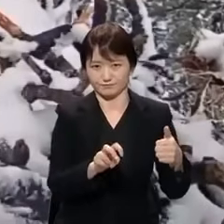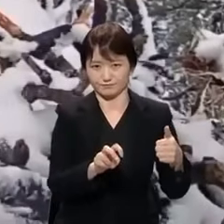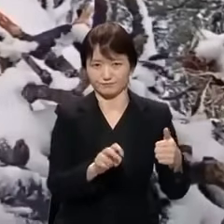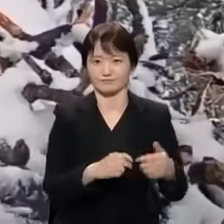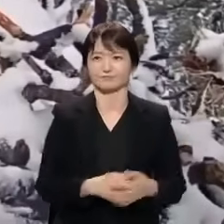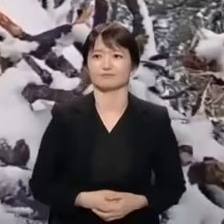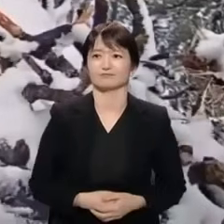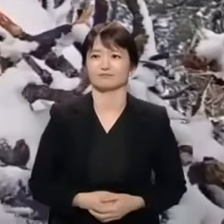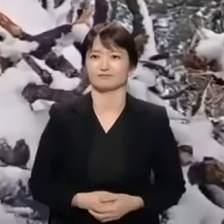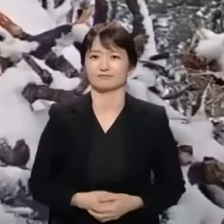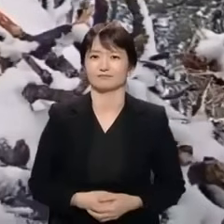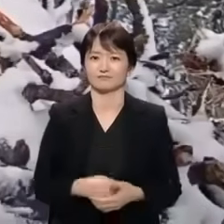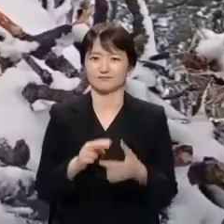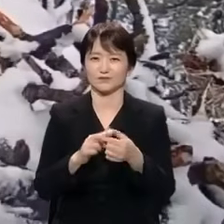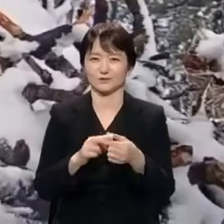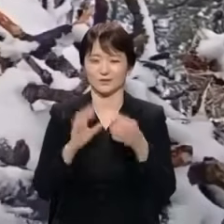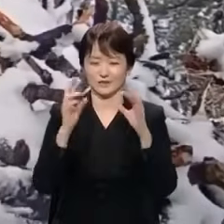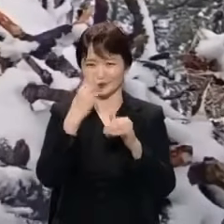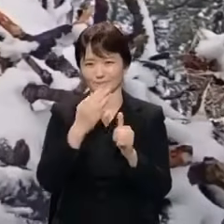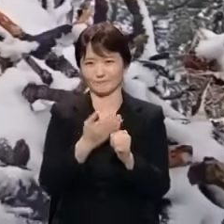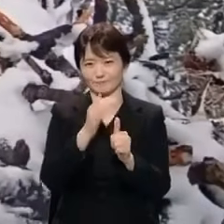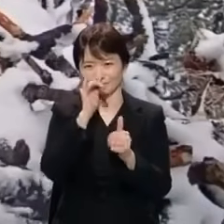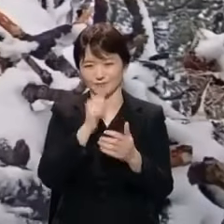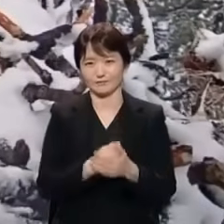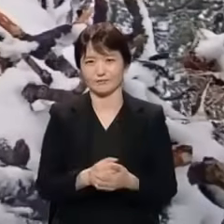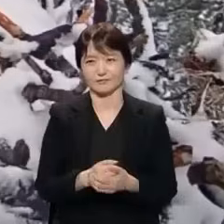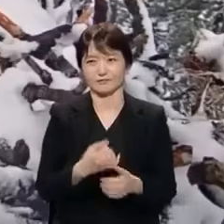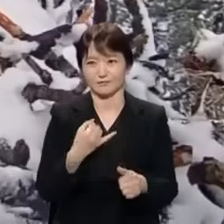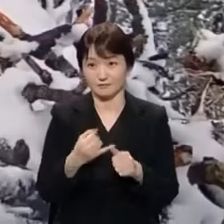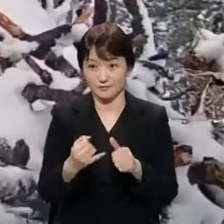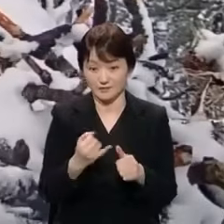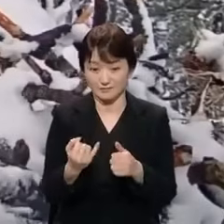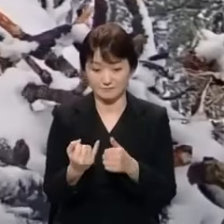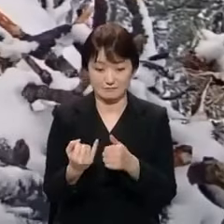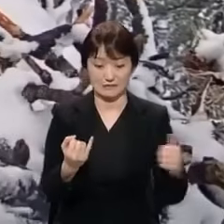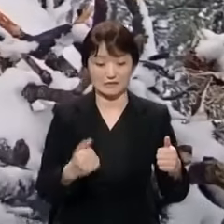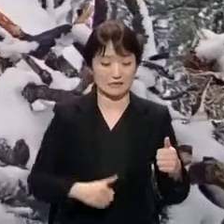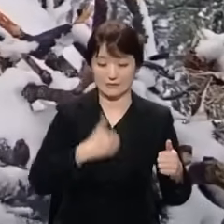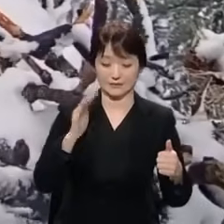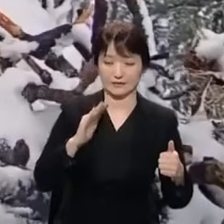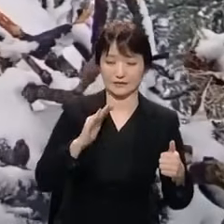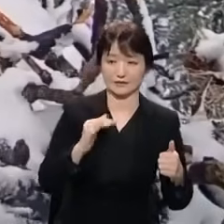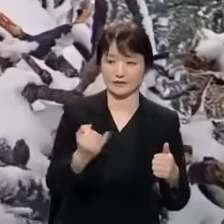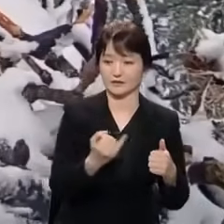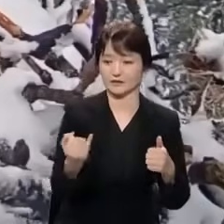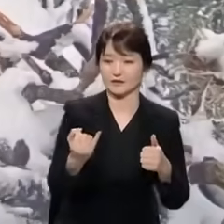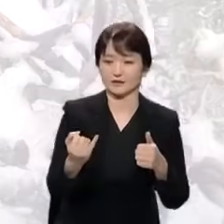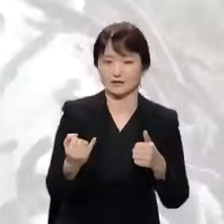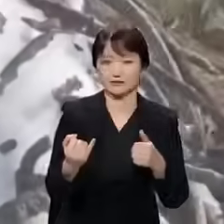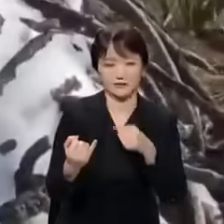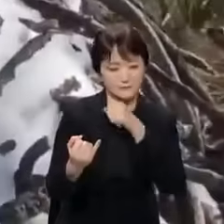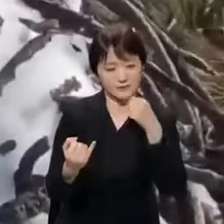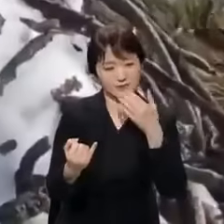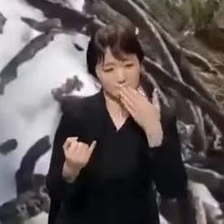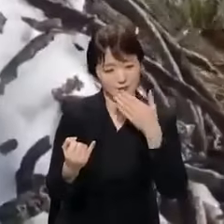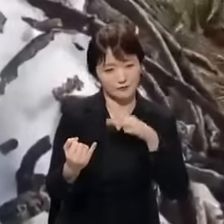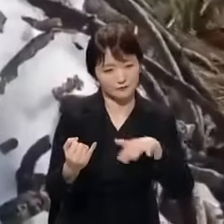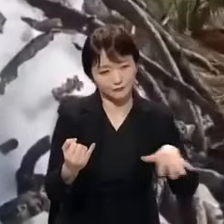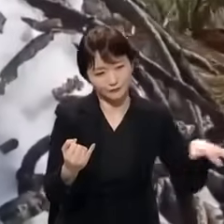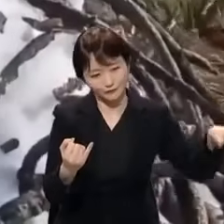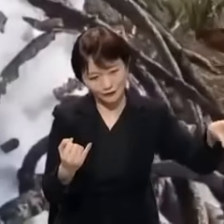성공했습니다. 공동육아. 네, 부부싸움에서 밀린 남편은 화내기는커녕 아내를 위해서 맛있는 먹이를 물어온다고 하네요.